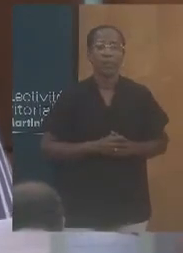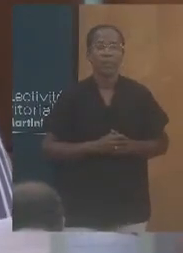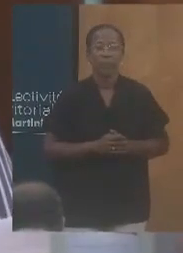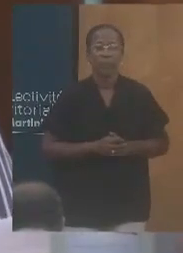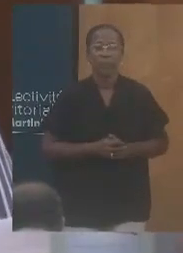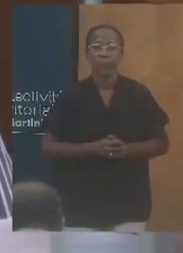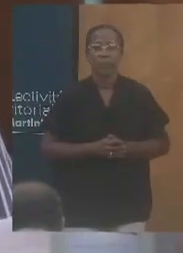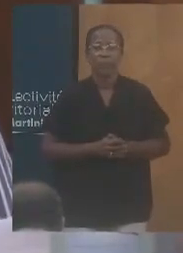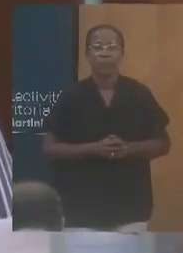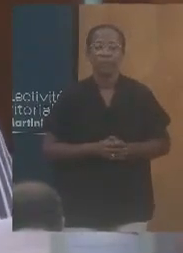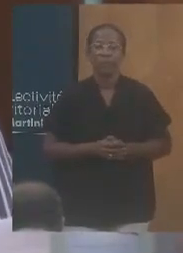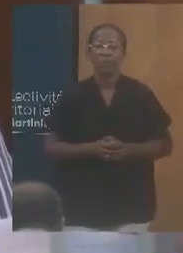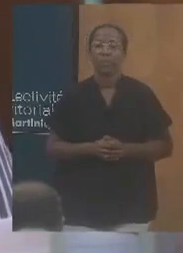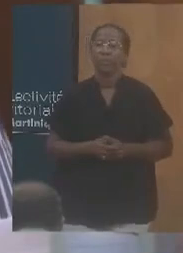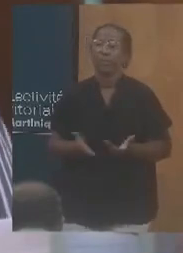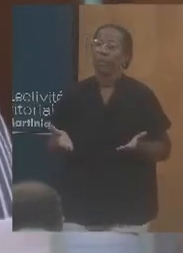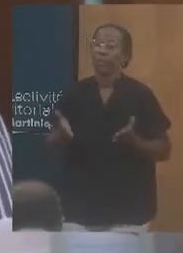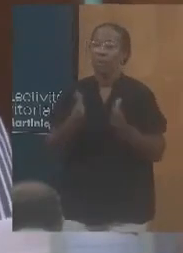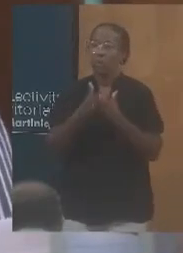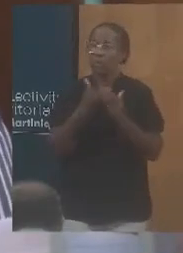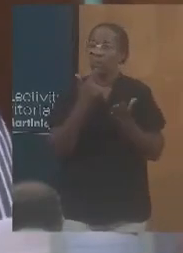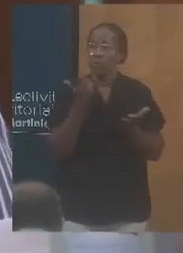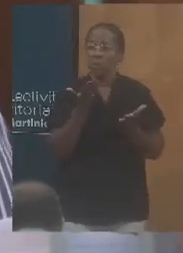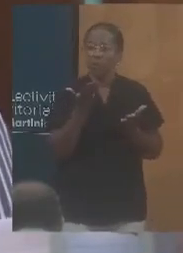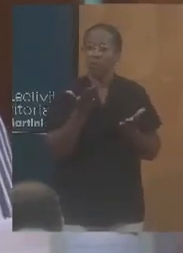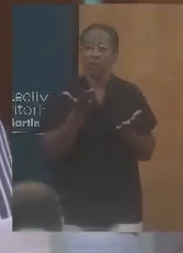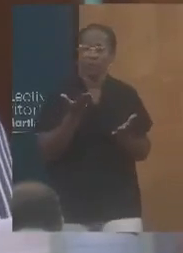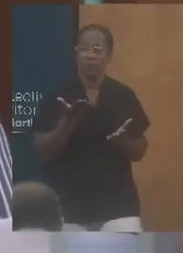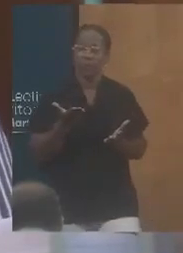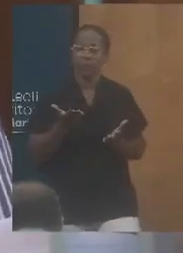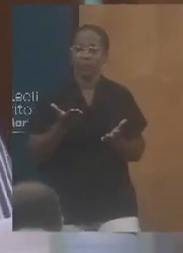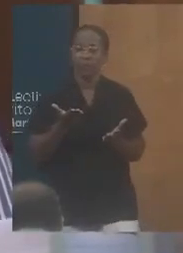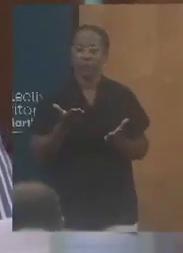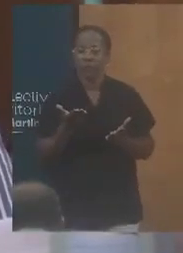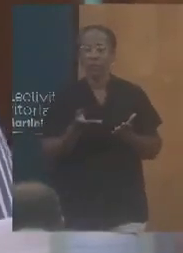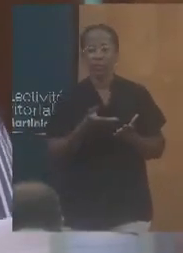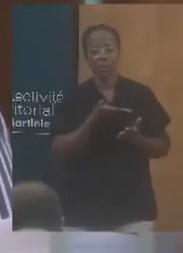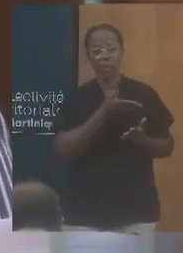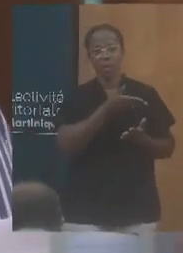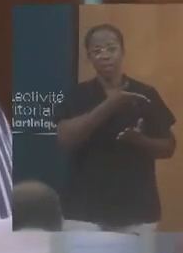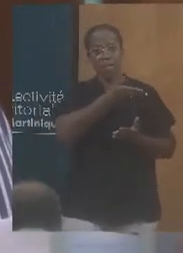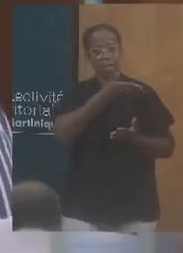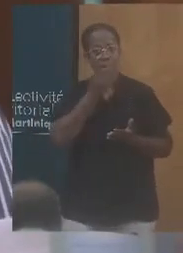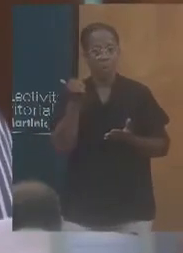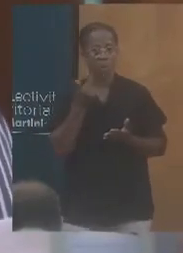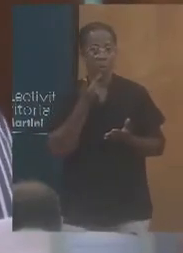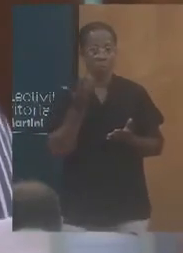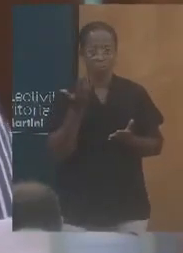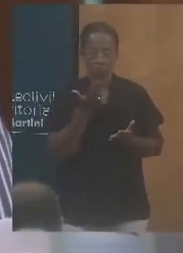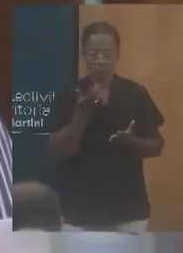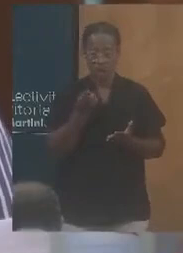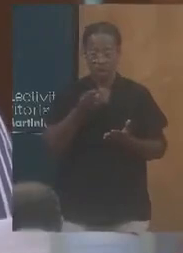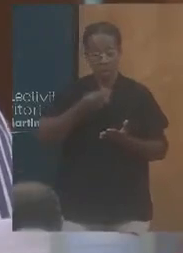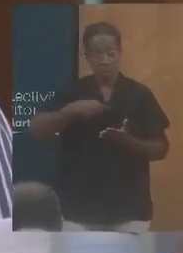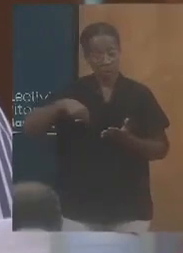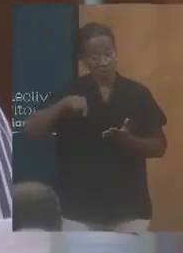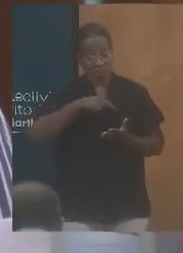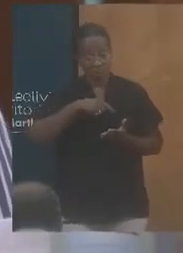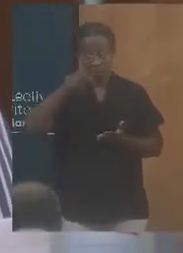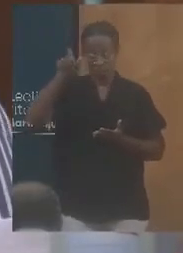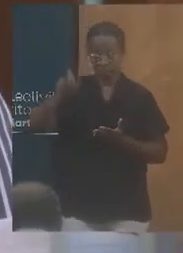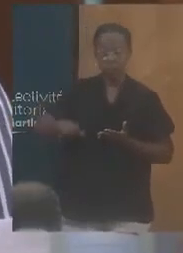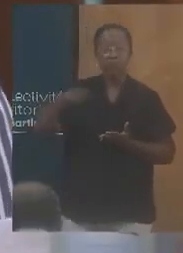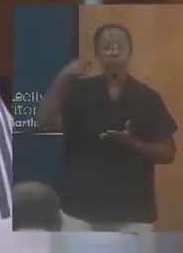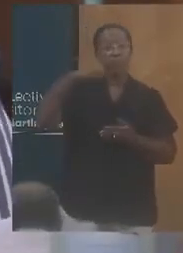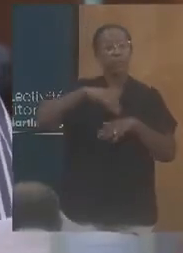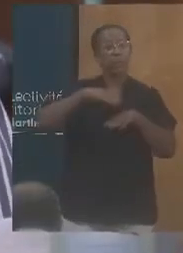Donc, ce qui est demandé, c'est qu'il vaut mieux que nous donnions le mandat au président,